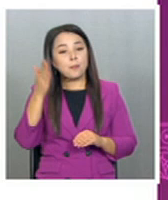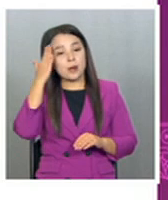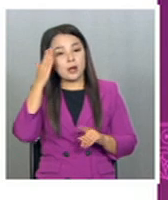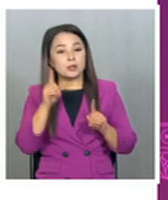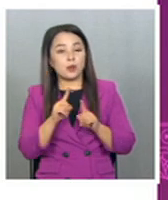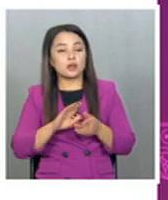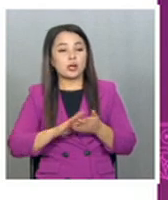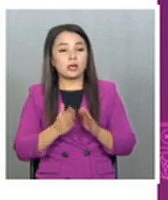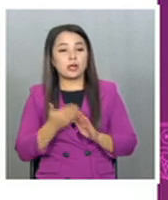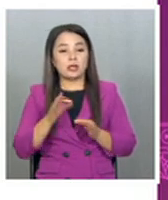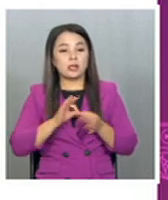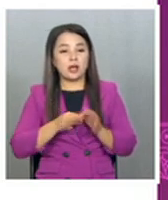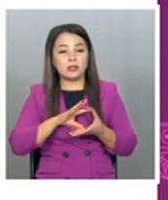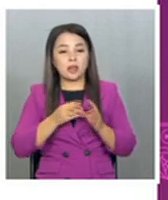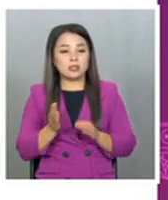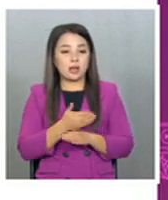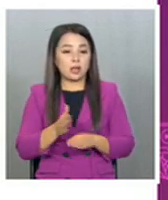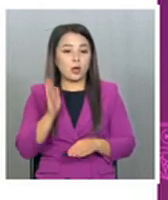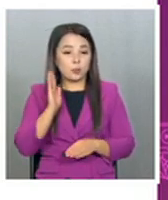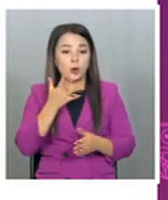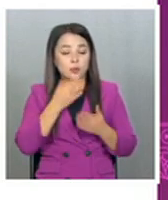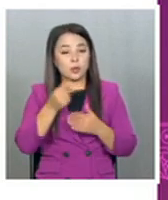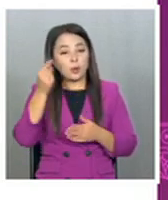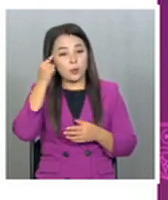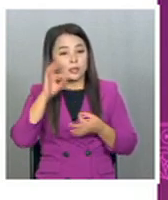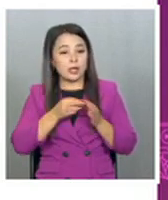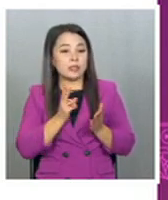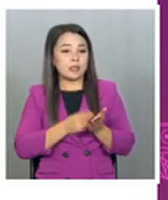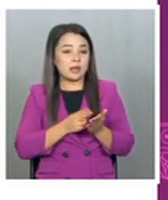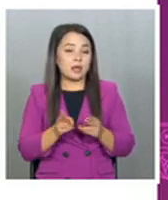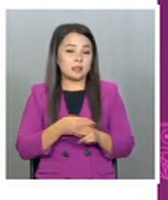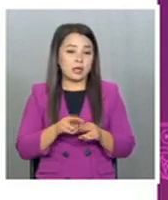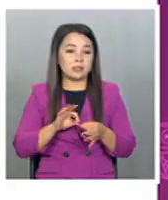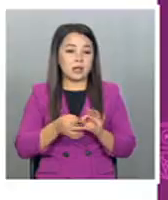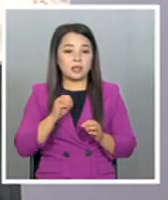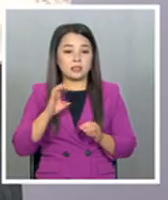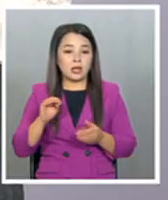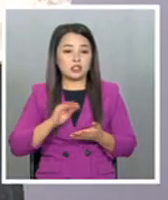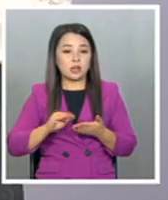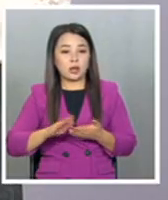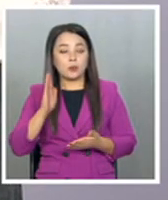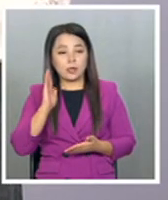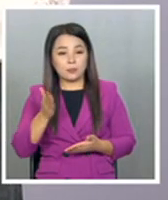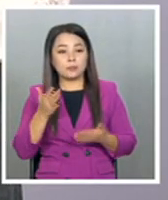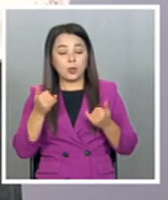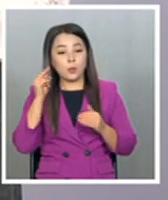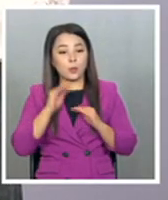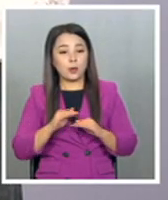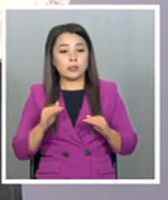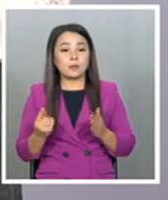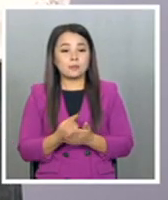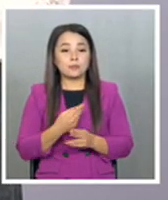немесе жағдаятты талқылайсыз. Өз ойыңызды дәлелдеп аргументтік эссе жазасыз. Оқушылар,